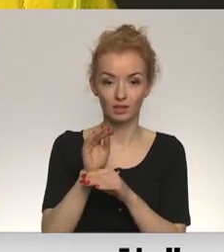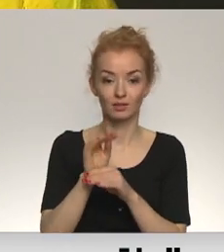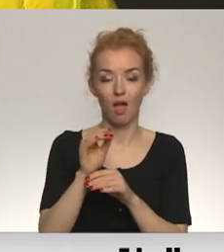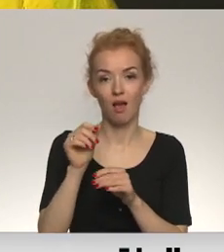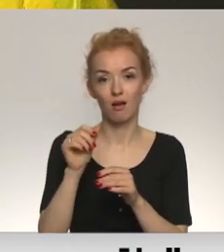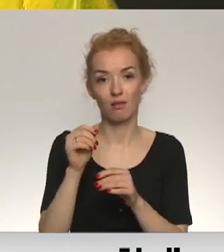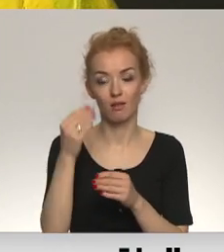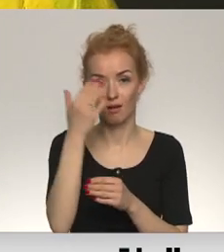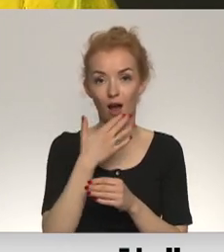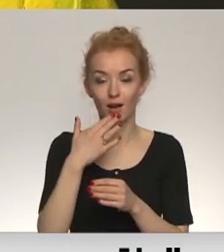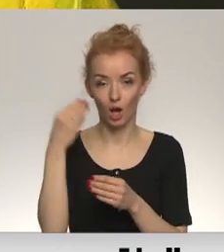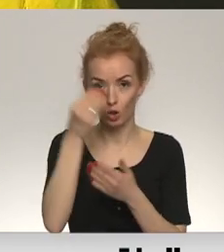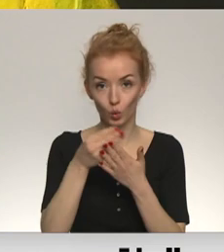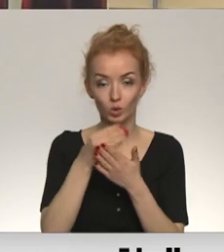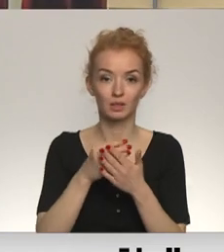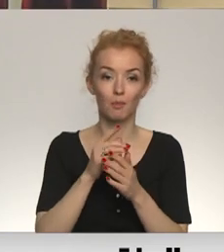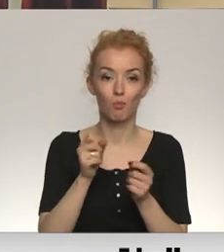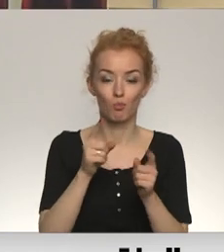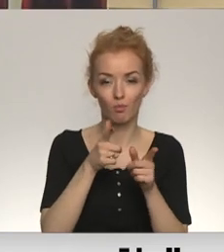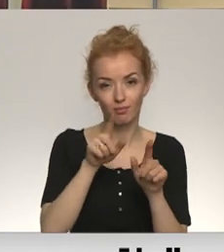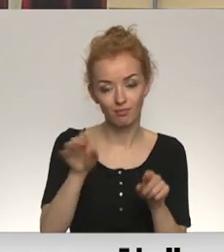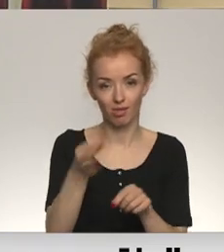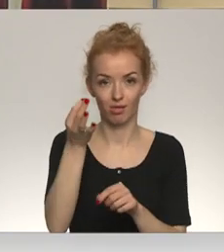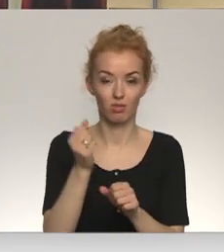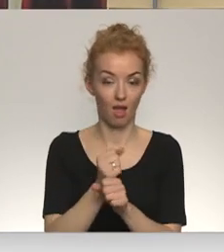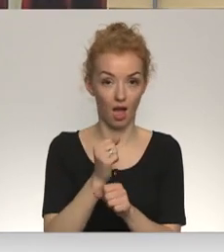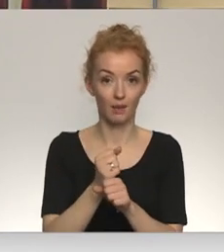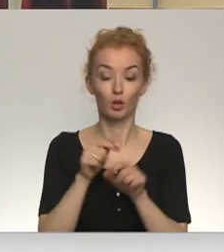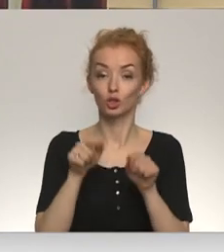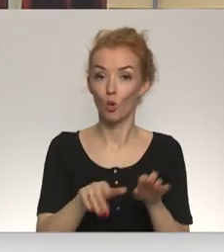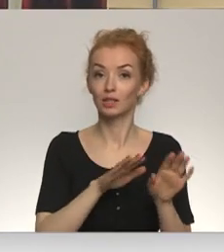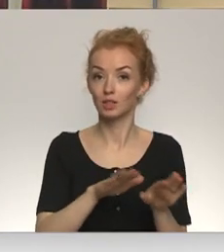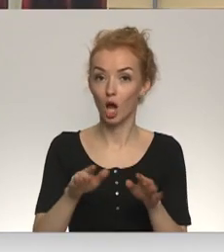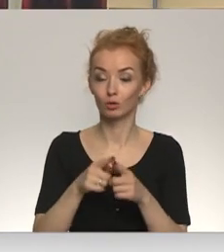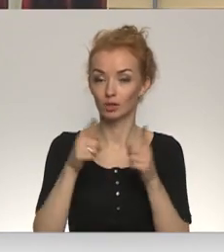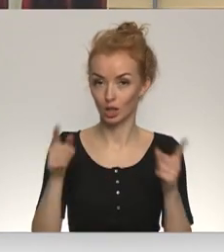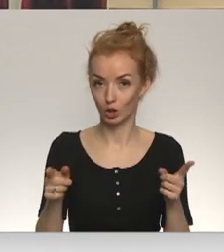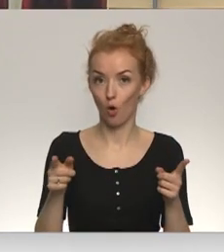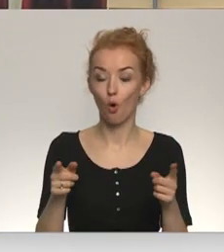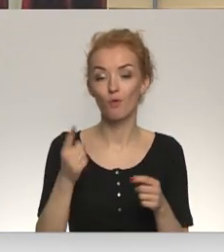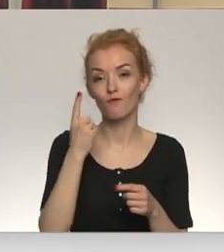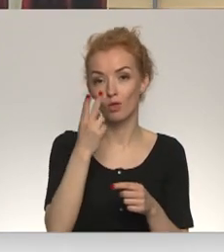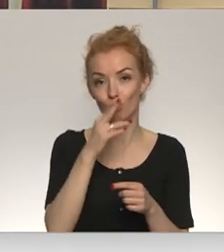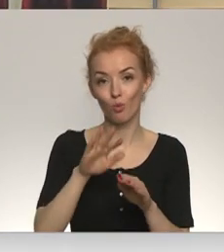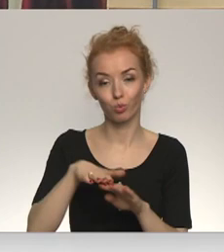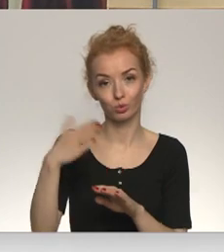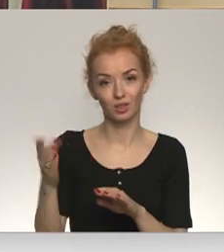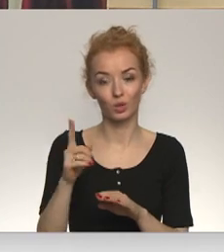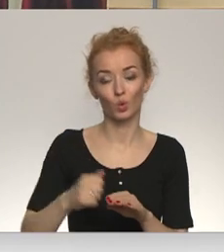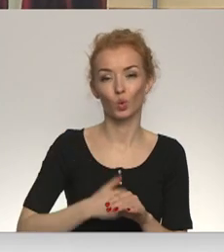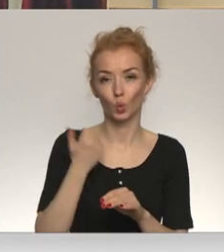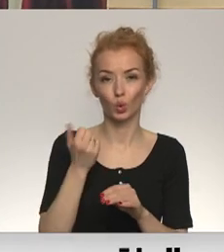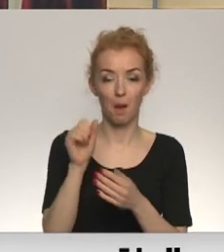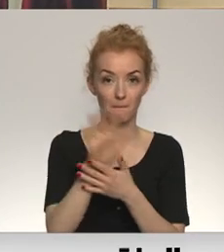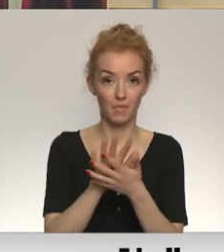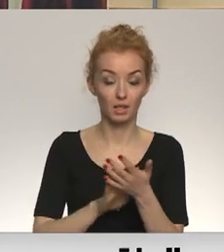karikatūriski un visnotaļ provicējoši darbi. Šo izstāžu sezonu man pat ir no vienas puses grūti noraksturot, no